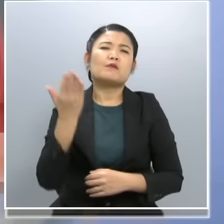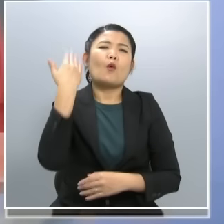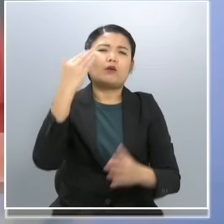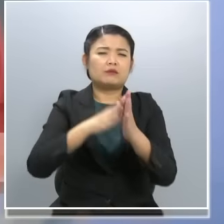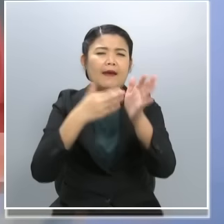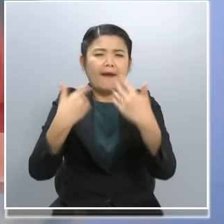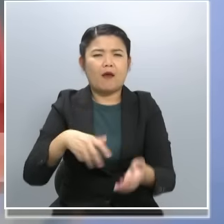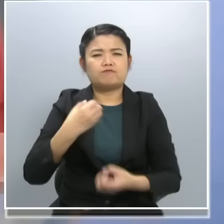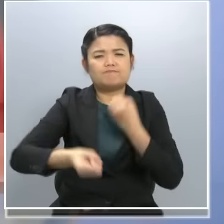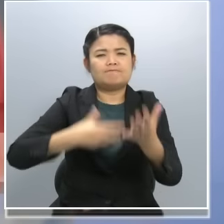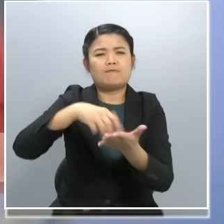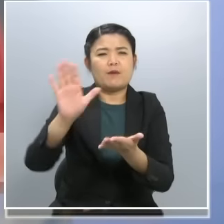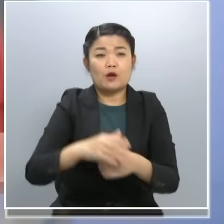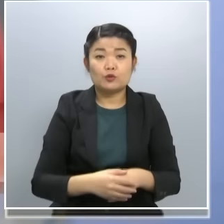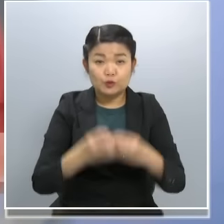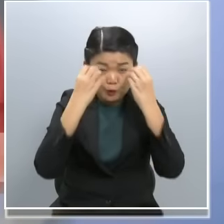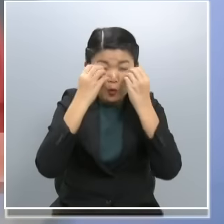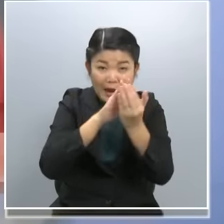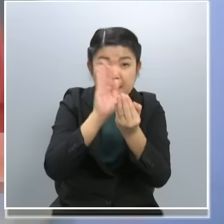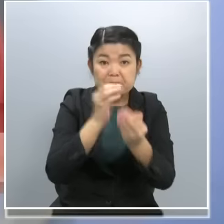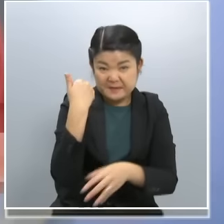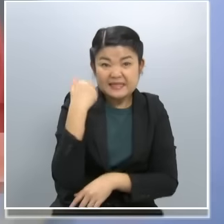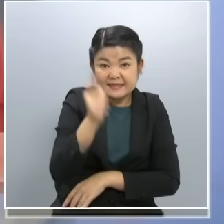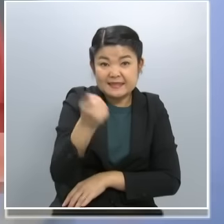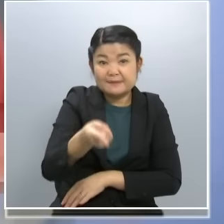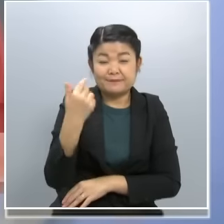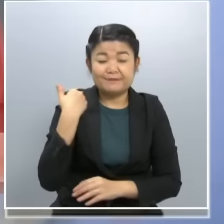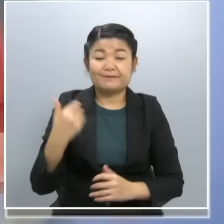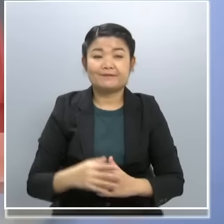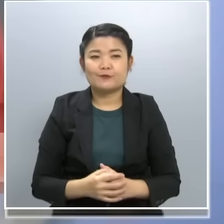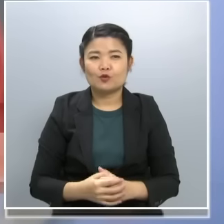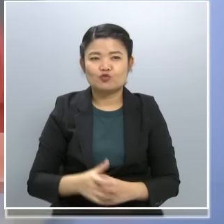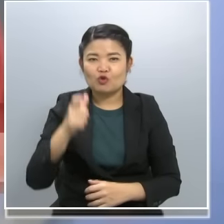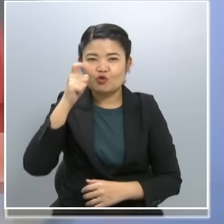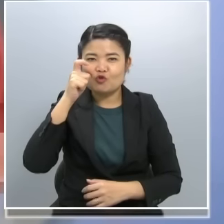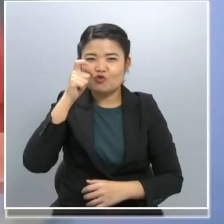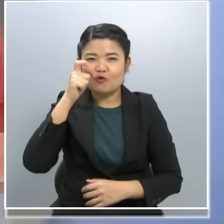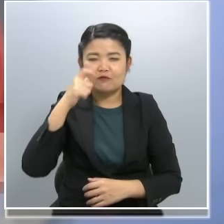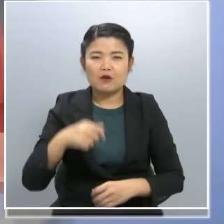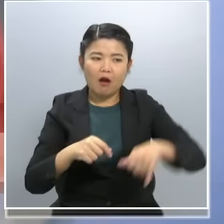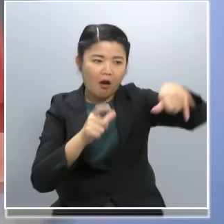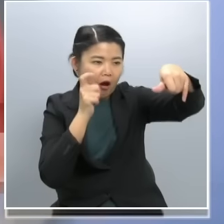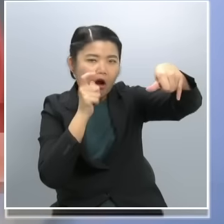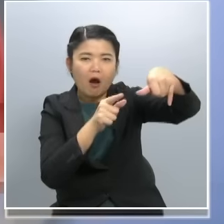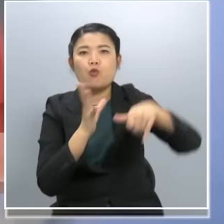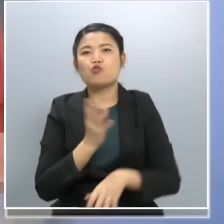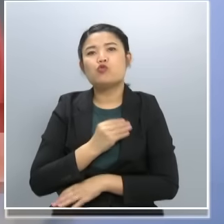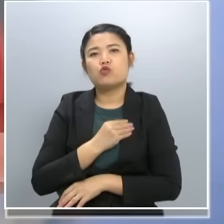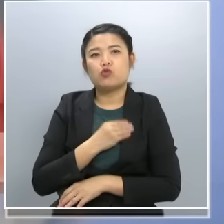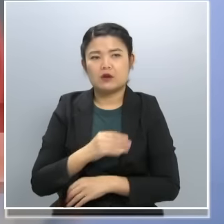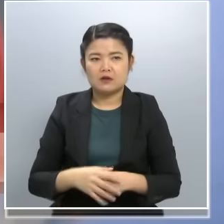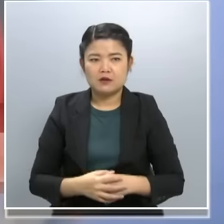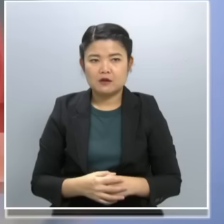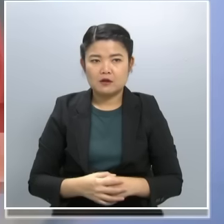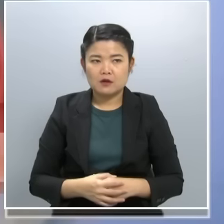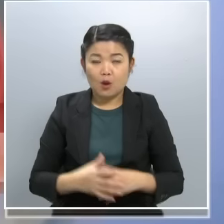เลยนะครับแต่ไอ้ถามตุ๊กแกมีมั้ยมันมีจริงๆเออก็ตัวใหญ่หัวใหญ่เบร่อเลยก็เลยกลัวอะไรอย่างเงี้ยคำว่าหัวใหญ่คือ